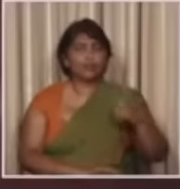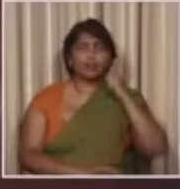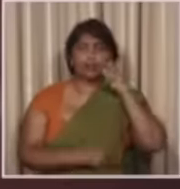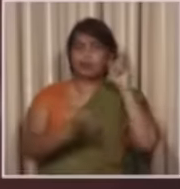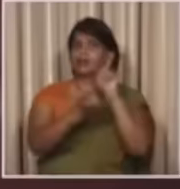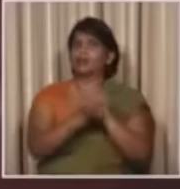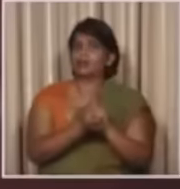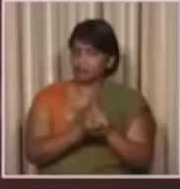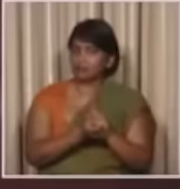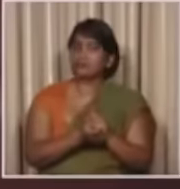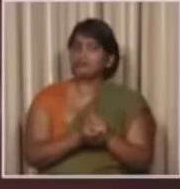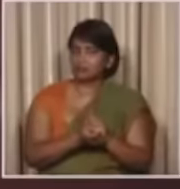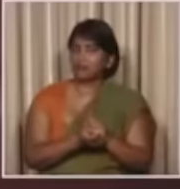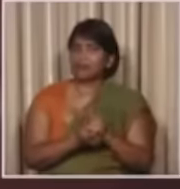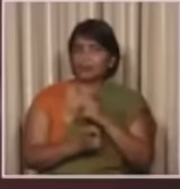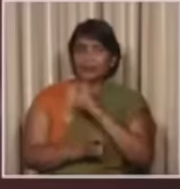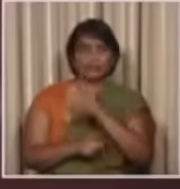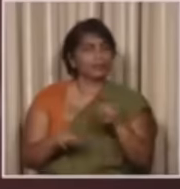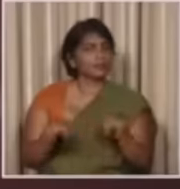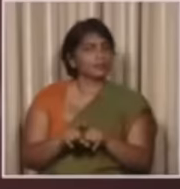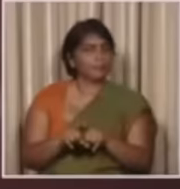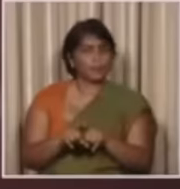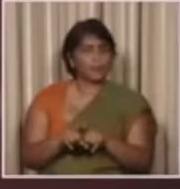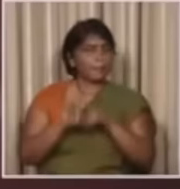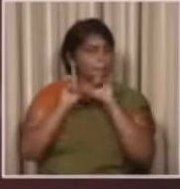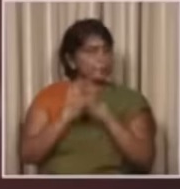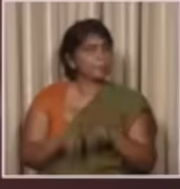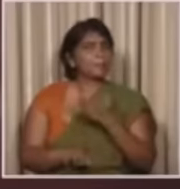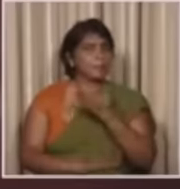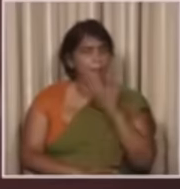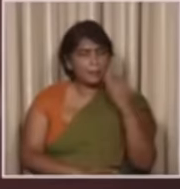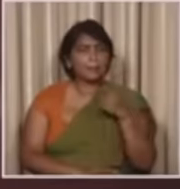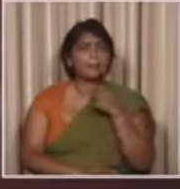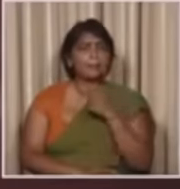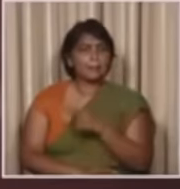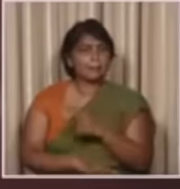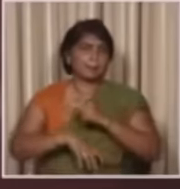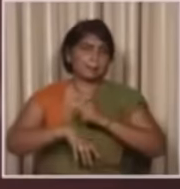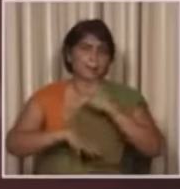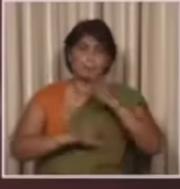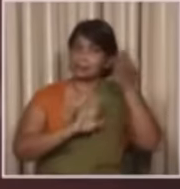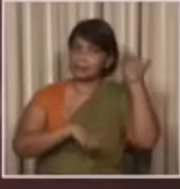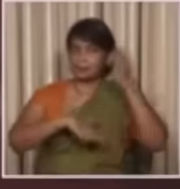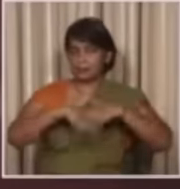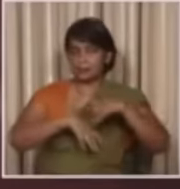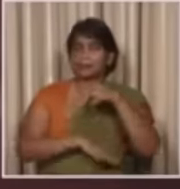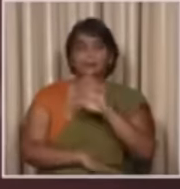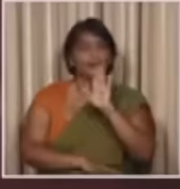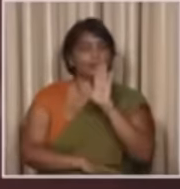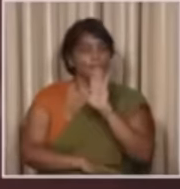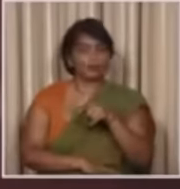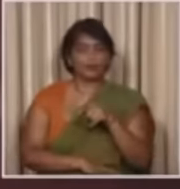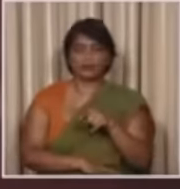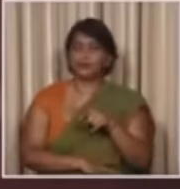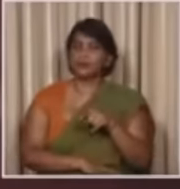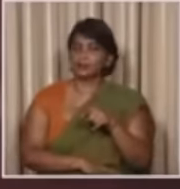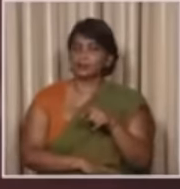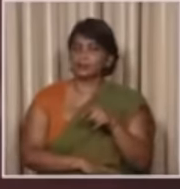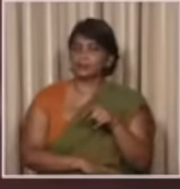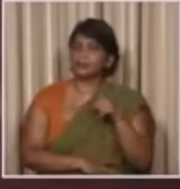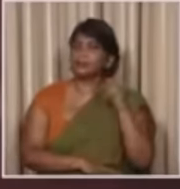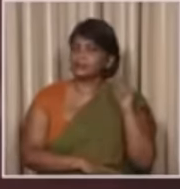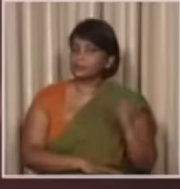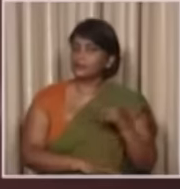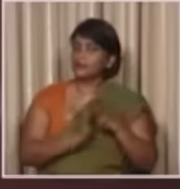ගාවට ගිහිල්ලා තීන්දුවක් ගන්න පුළුවන් මෙතුමා කියන විදිහට. ඉතින් එහෙම වෙන්න පුළුවන් නම් එතුමා කාලේ එහෙම වෙන්නේ නැති නඩු අහන්න ඇත්තේ. හැබැයි ගරු කතානායකතුමනි